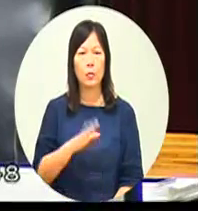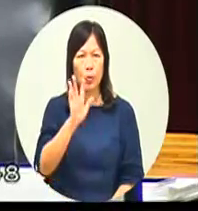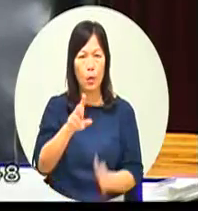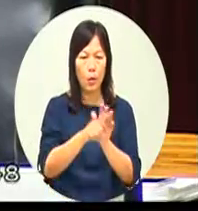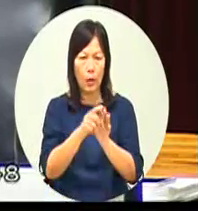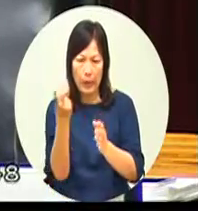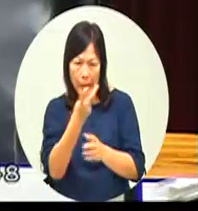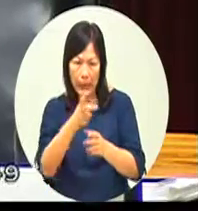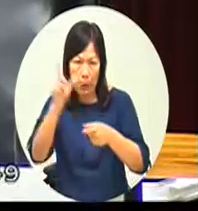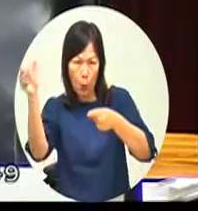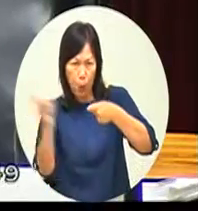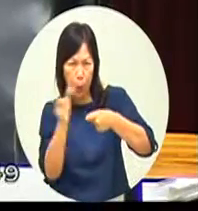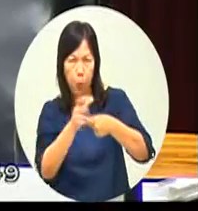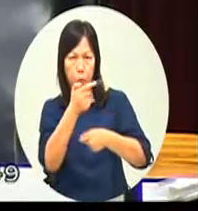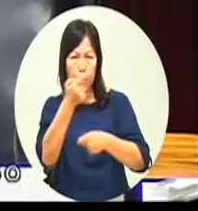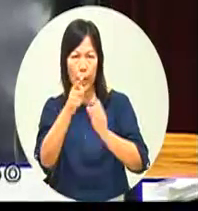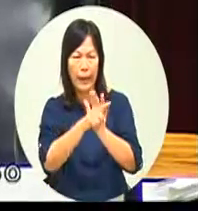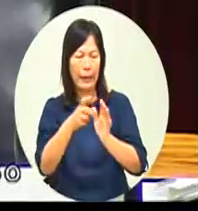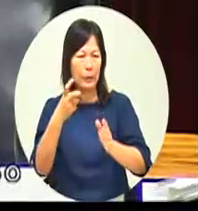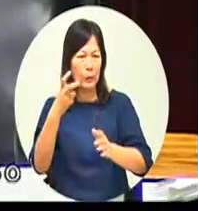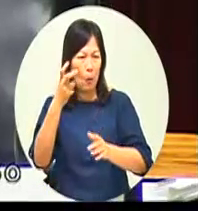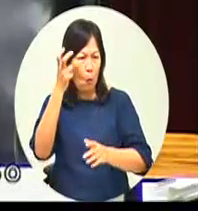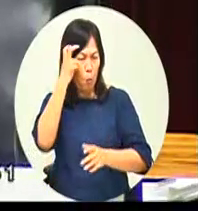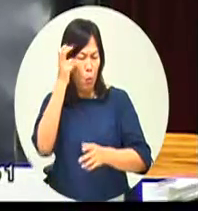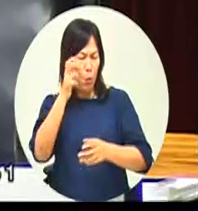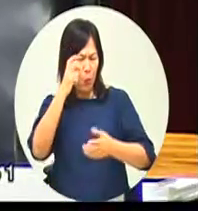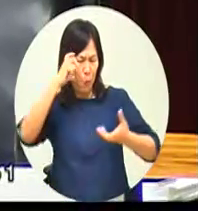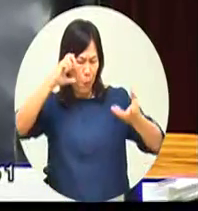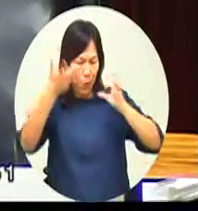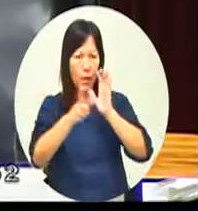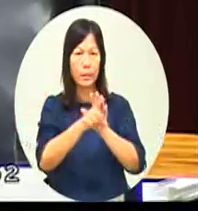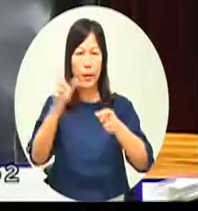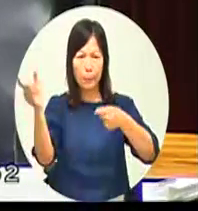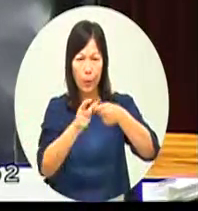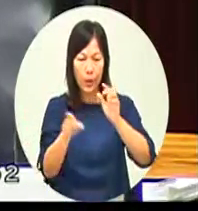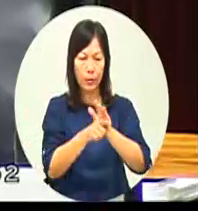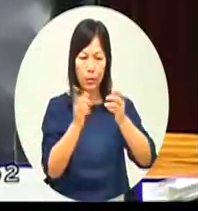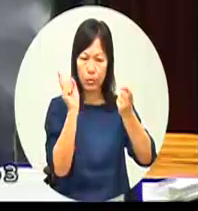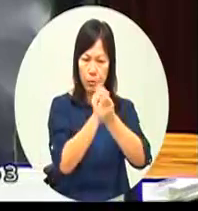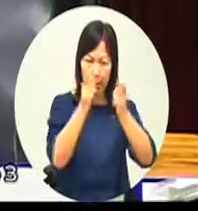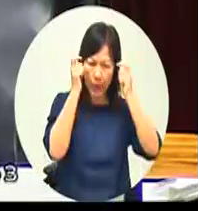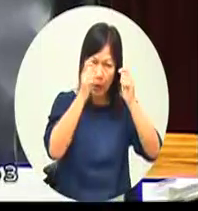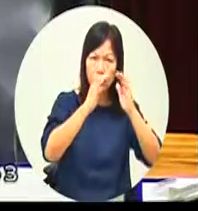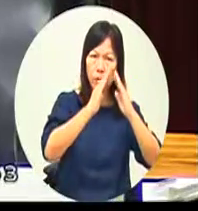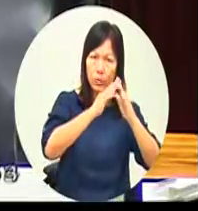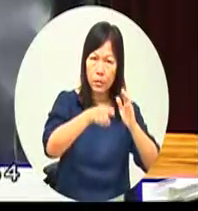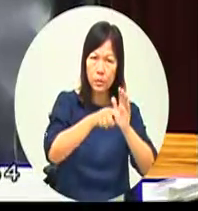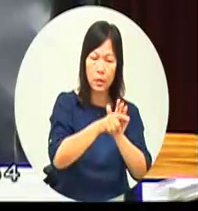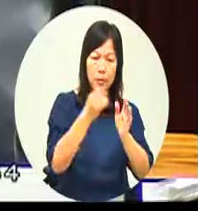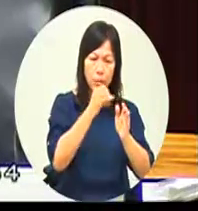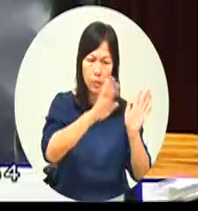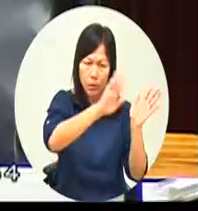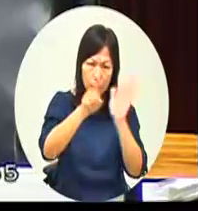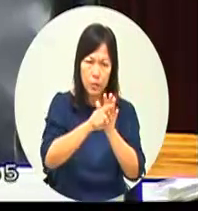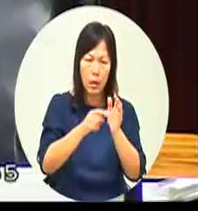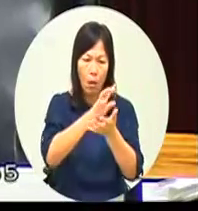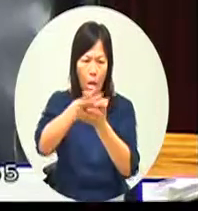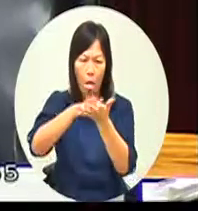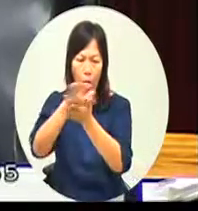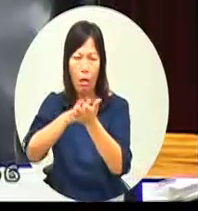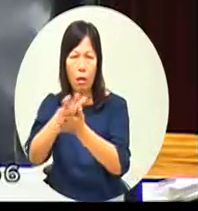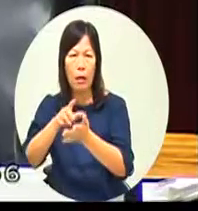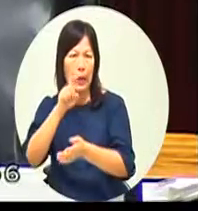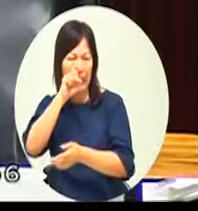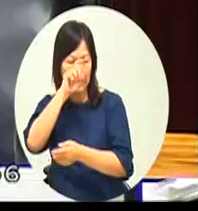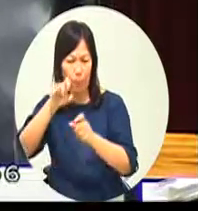强烈的而且顽固的台风把高雄市政府把高雄市的市容弄得有些混